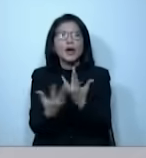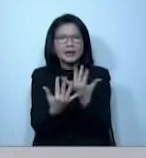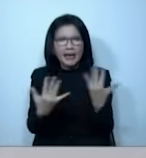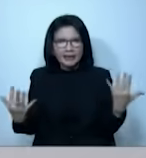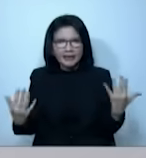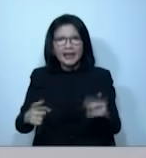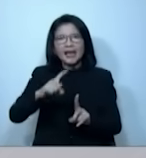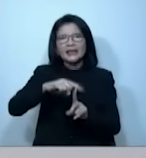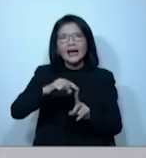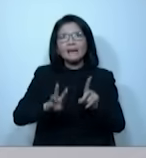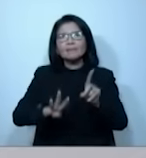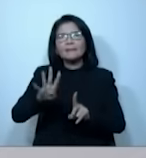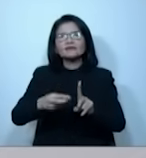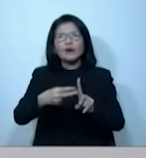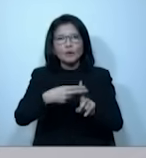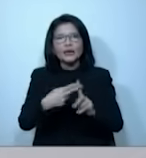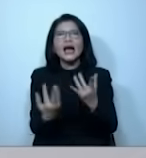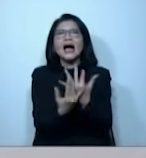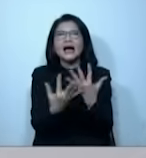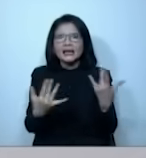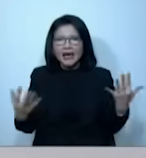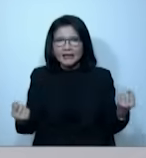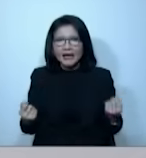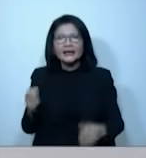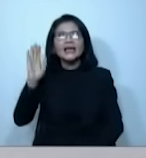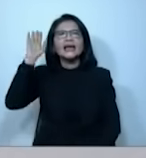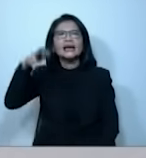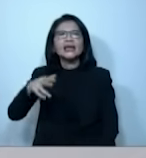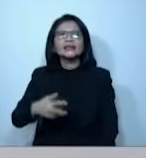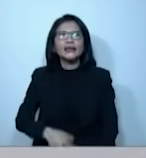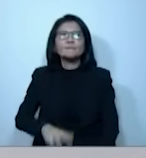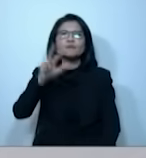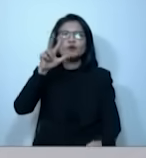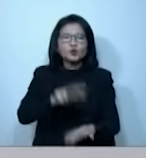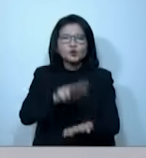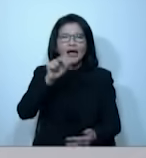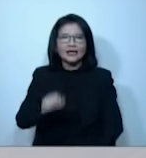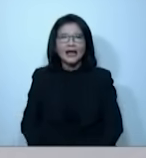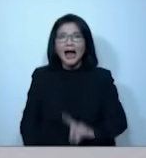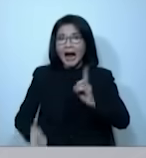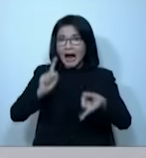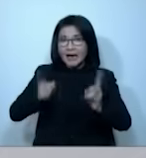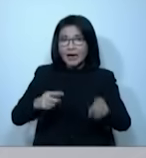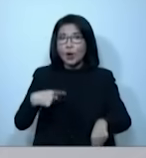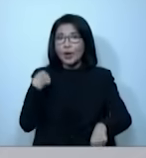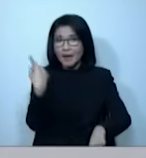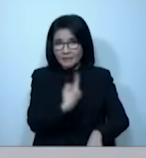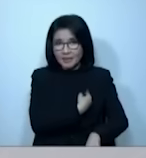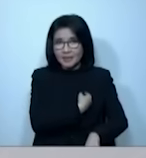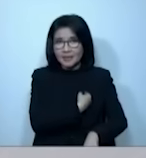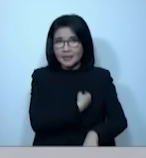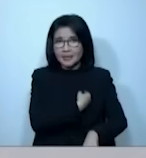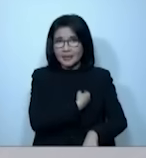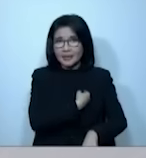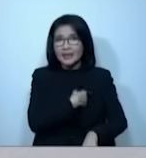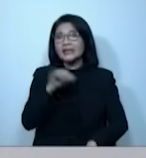tanggal 14 Februari rakyat yang akan mengambil keputusan Kalau kami